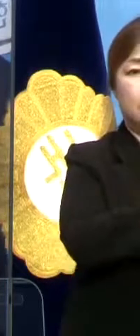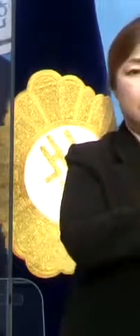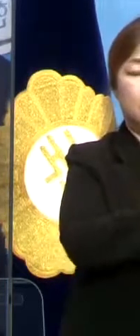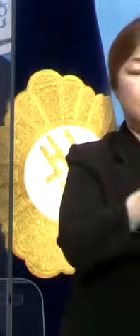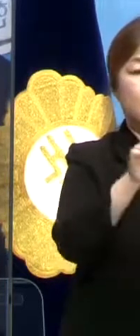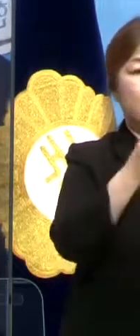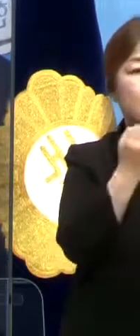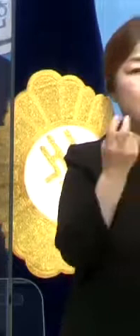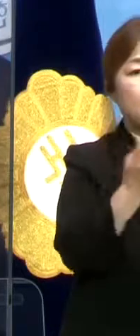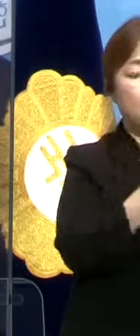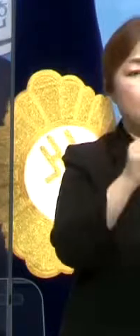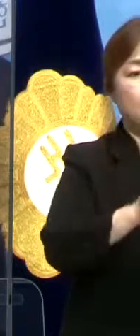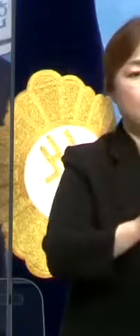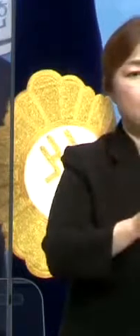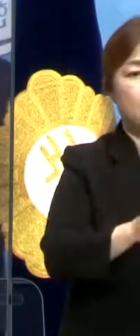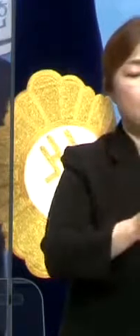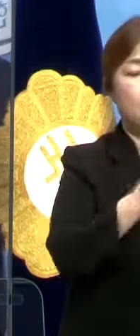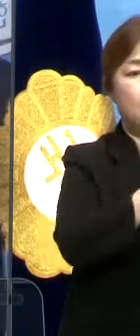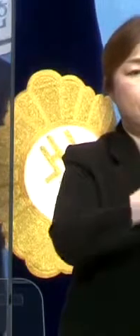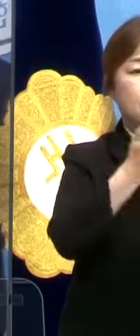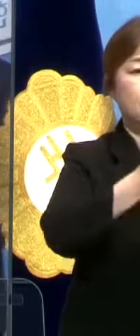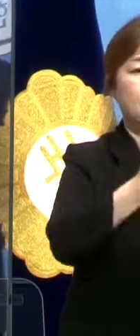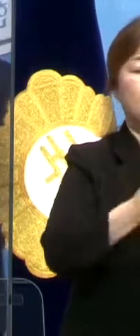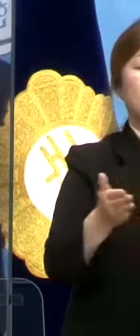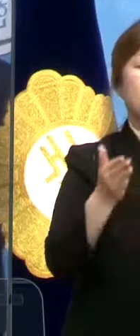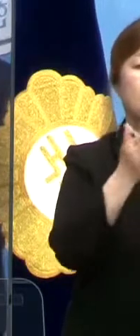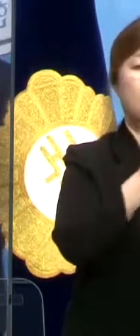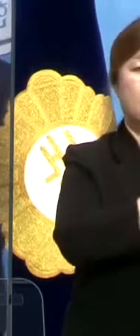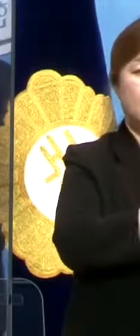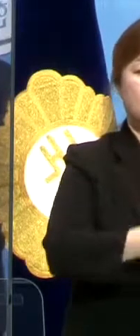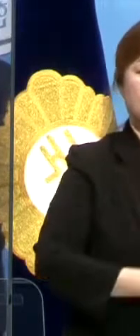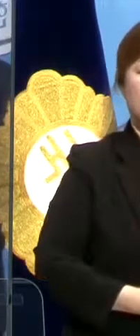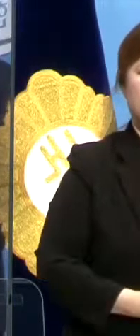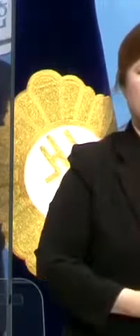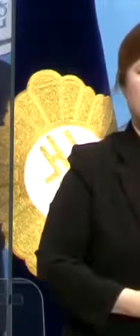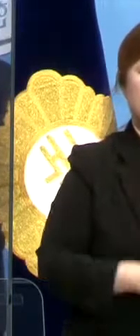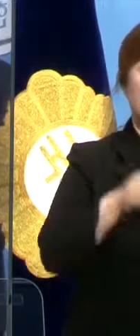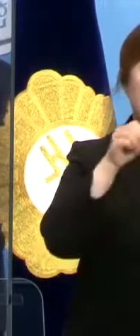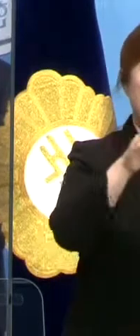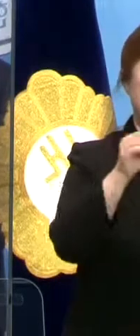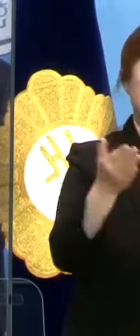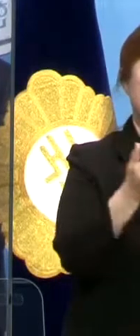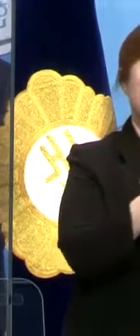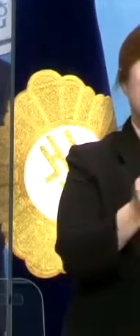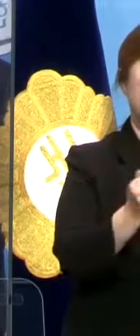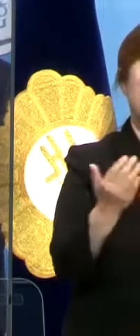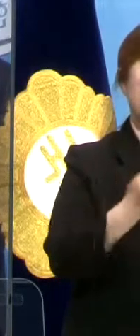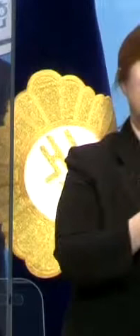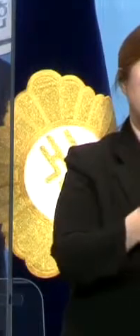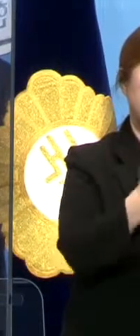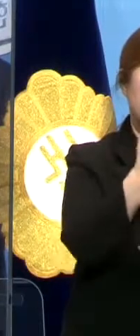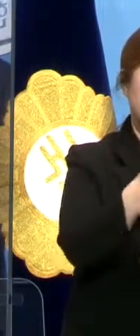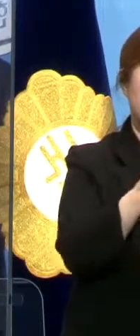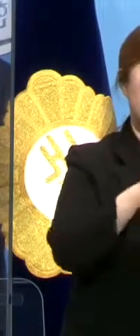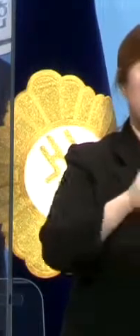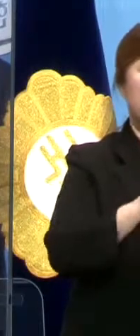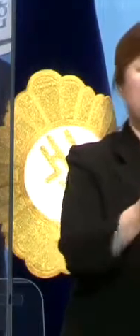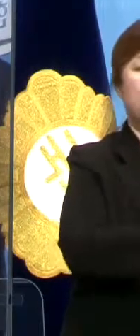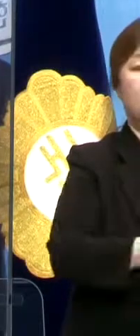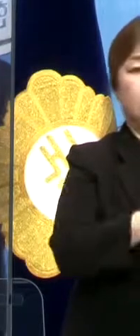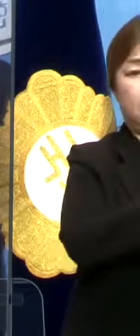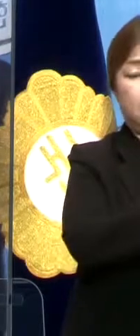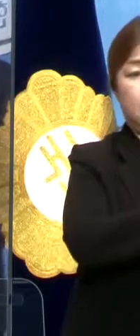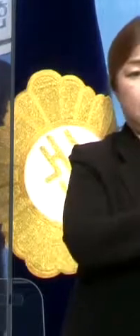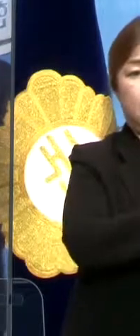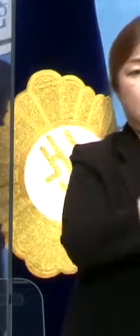떠 어떠한 행동이라도 좀 해주시길 바라구요 그 다음엔 그 택배 노동자 가루 4 대책위의 박석운 공동대표의